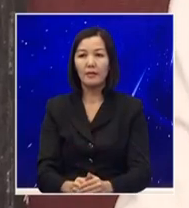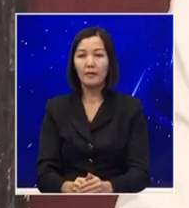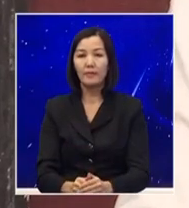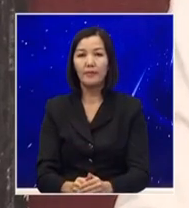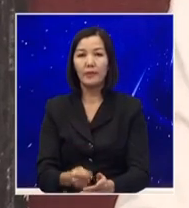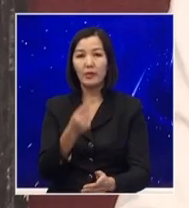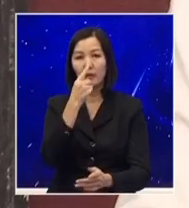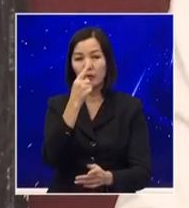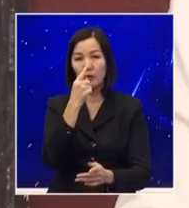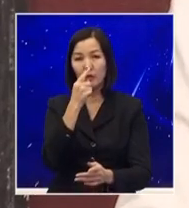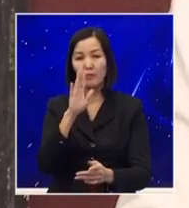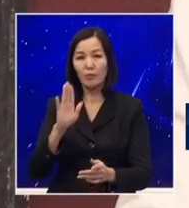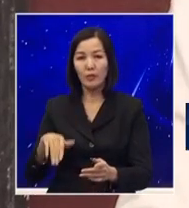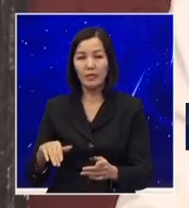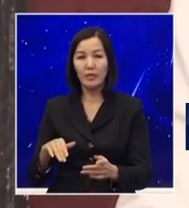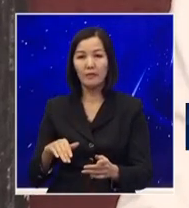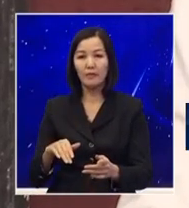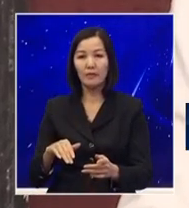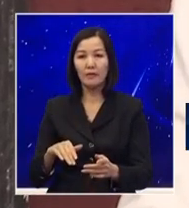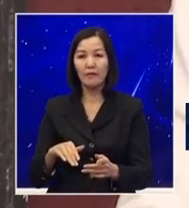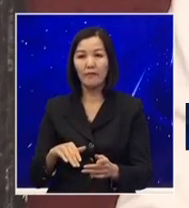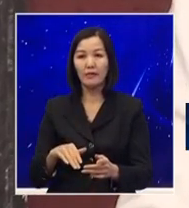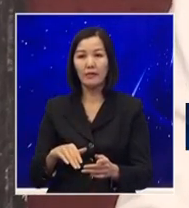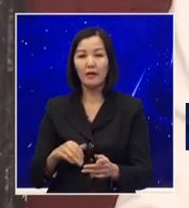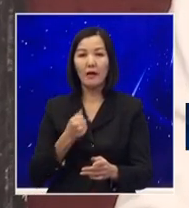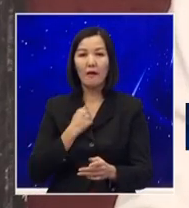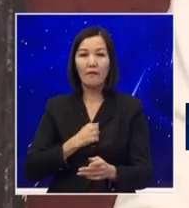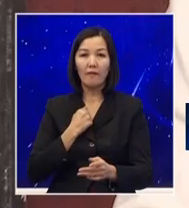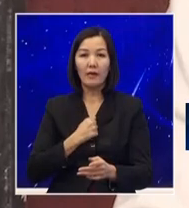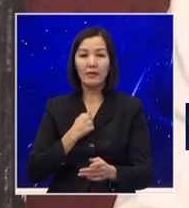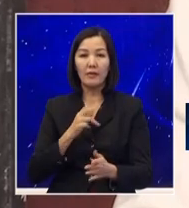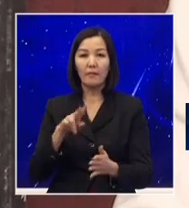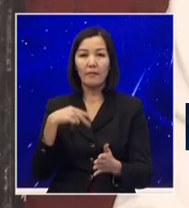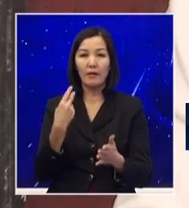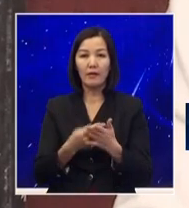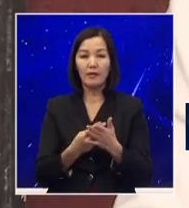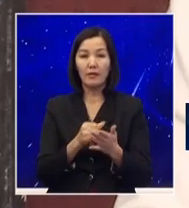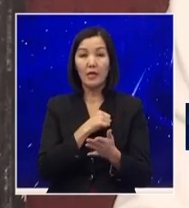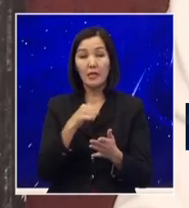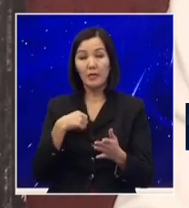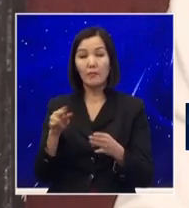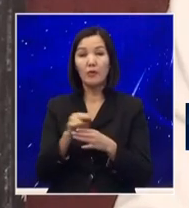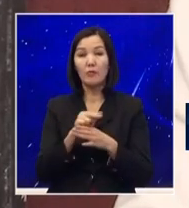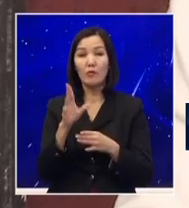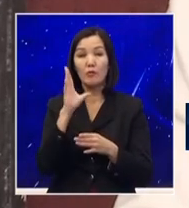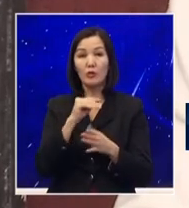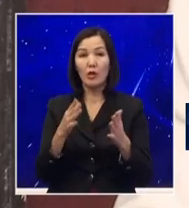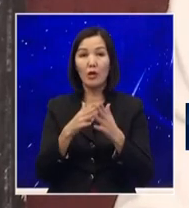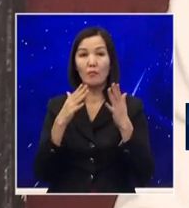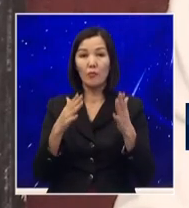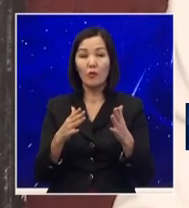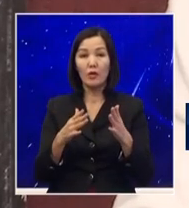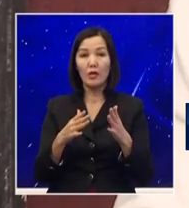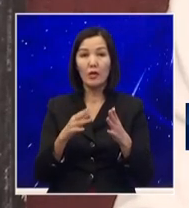В скором времени после заселения у нас в ванной начал обваливаться кафель. Но это мы способны исправить своими силами. А более серьезные